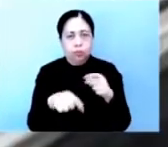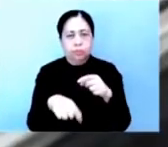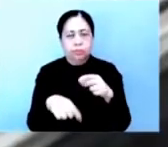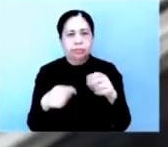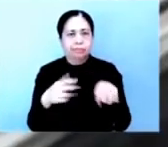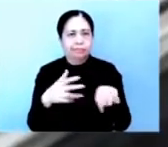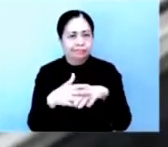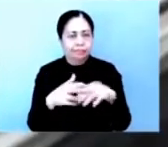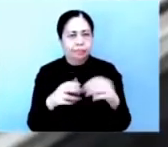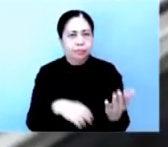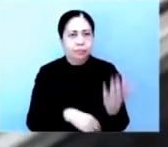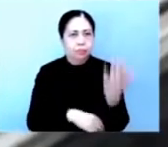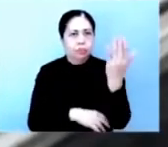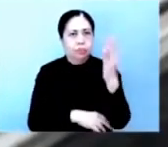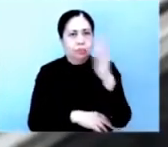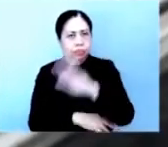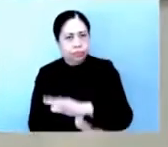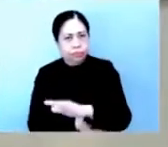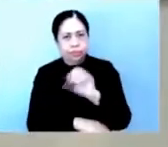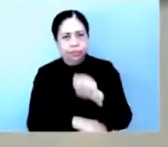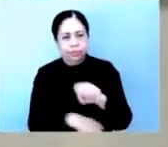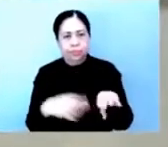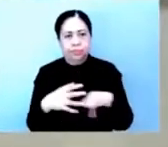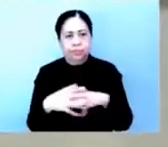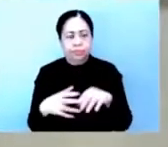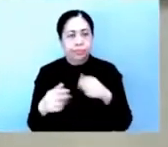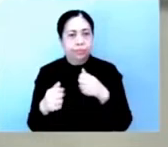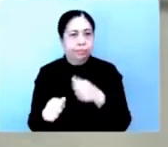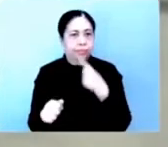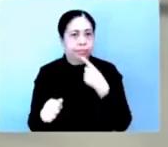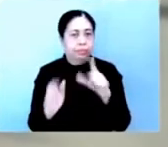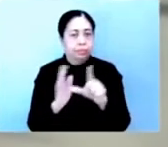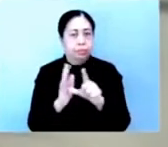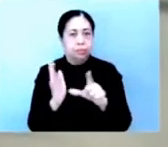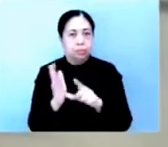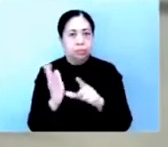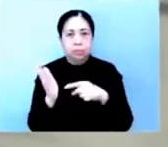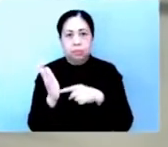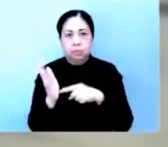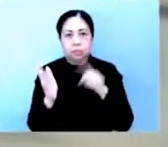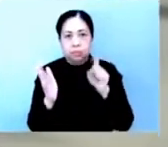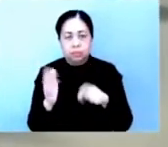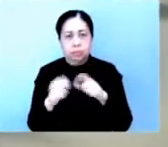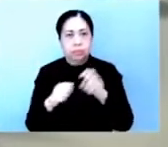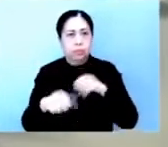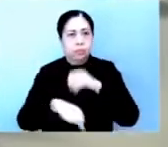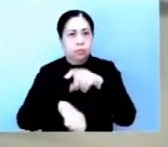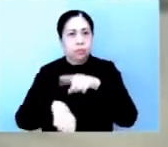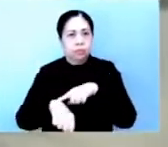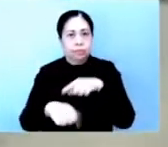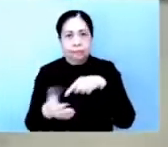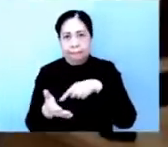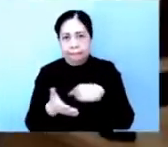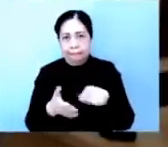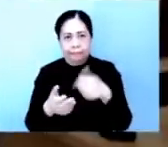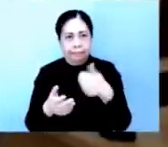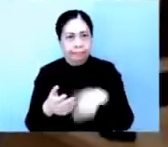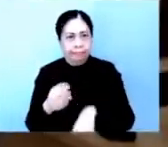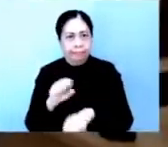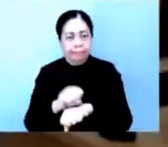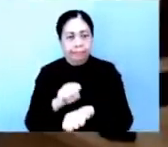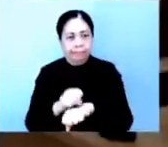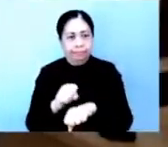umaga at sa hapon. Ayon din sa nasabing batas, dapat ay may overtime pay ang anumang trabaho